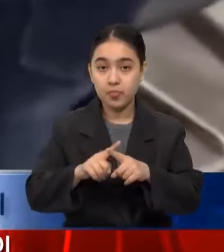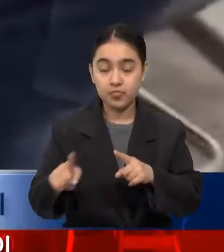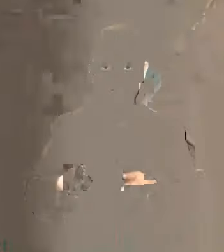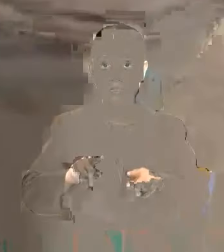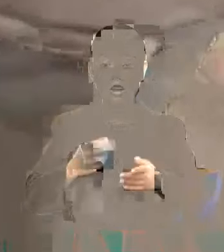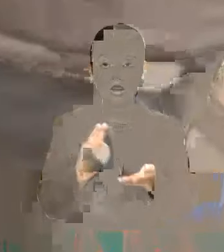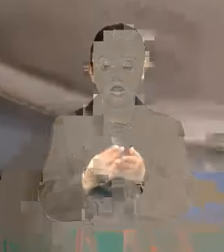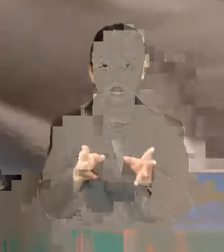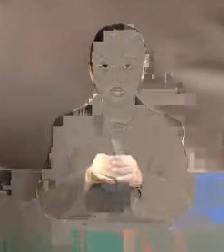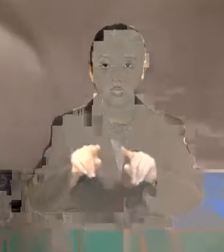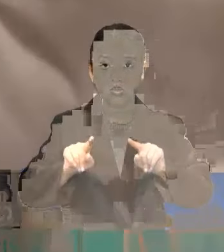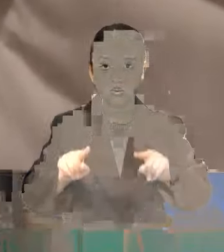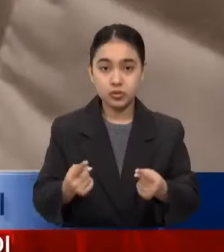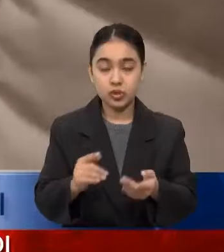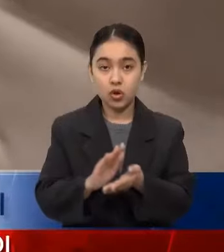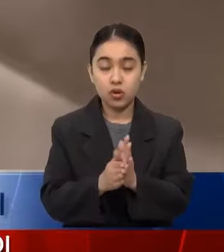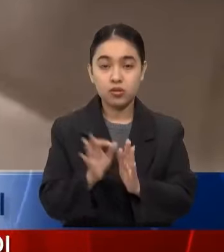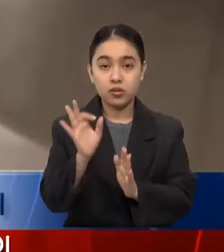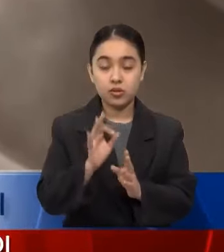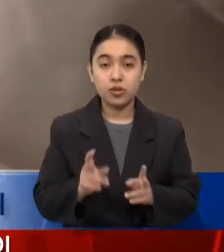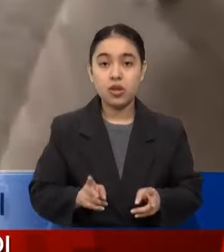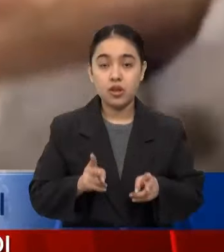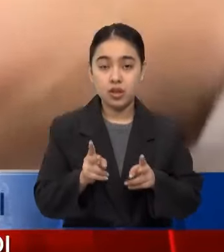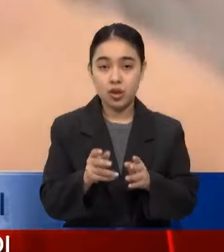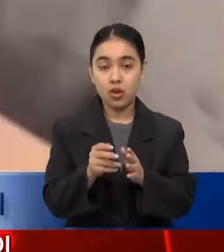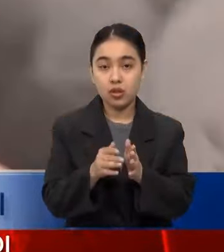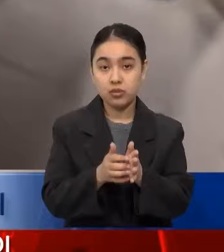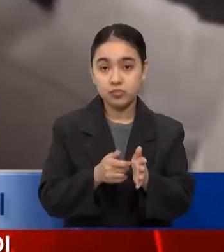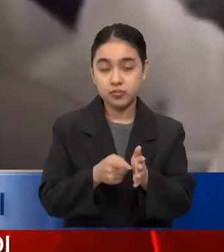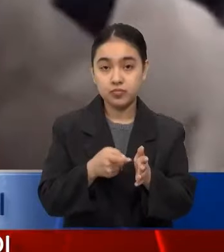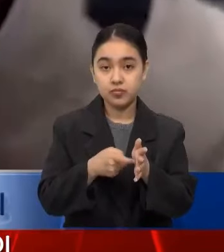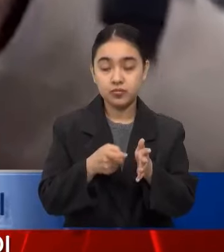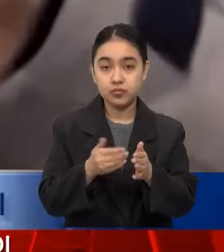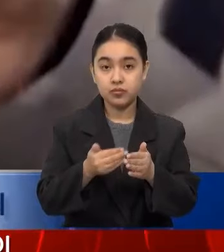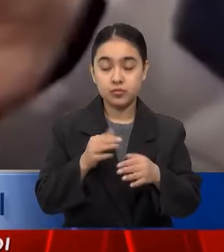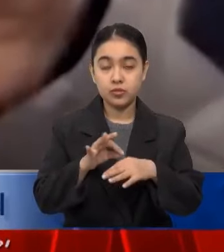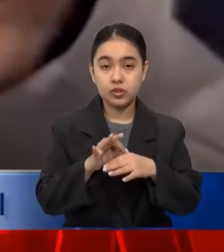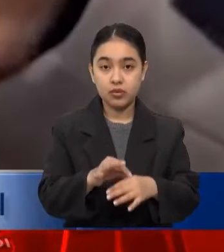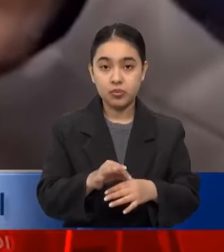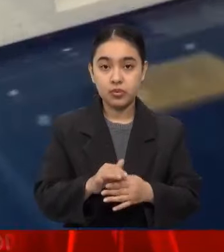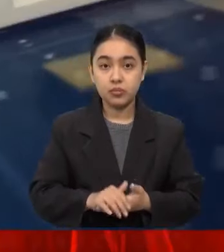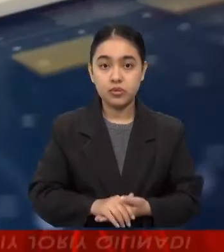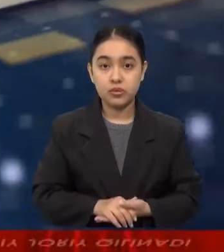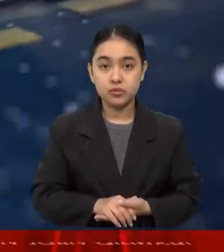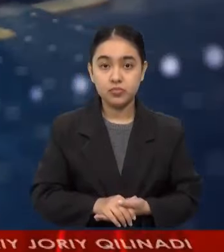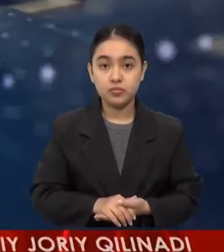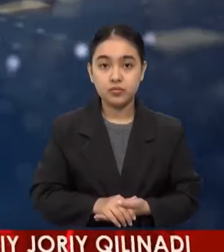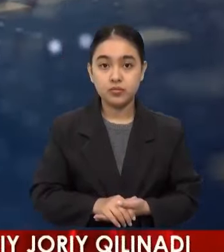ashyoviy dalil bilan ushlandi. Holat yuzasidan tergovga qadar tekshiruv harakatlari davom ettirilmoqda.